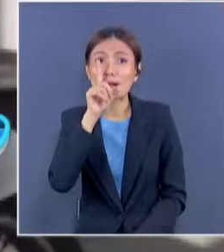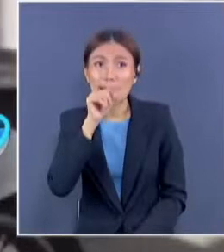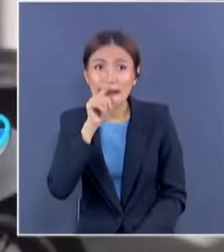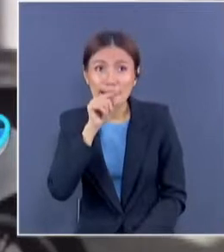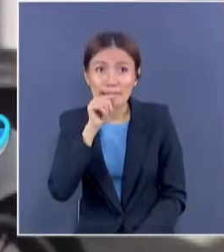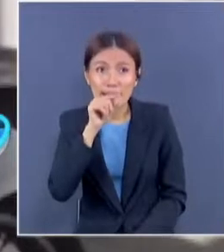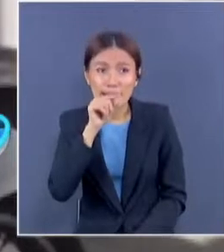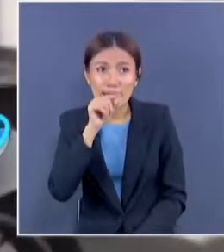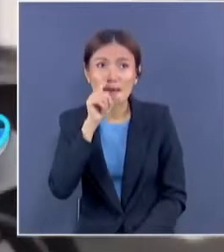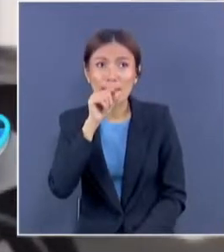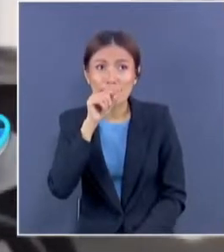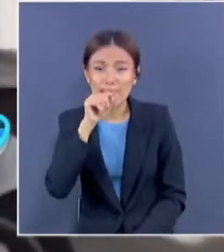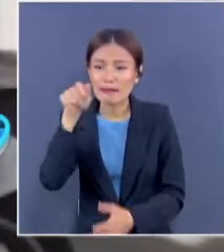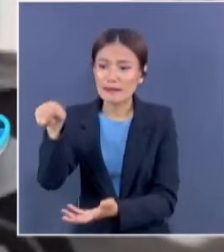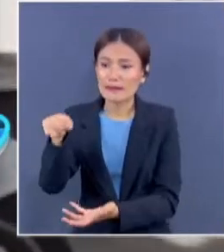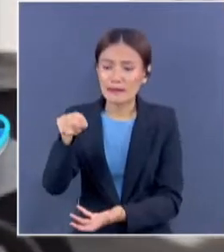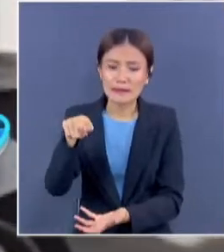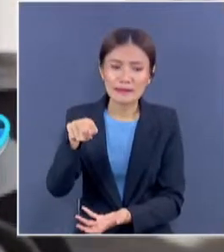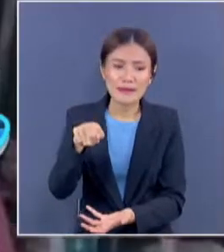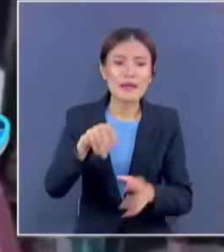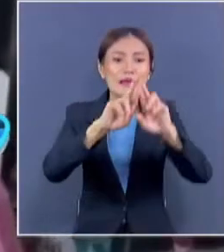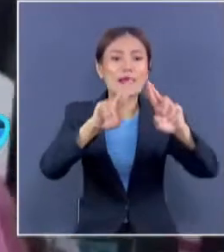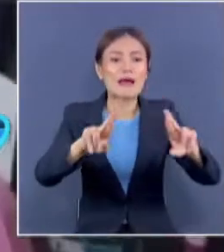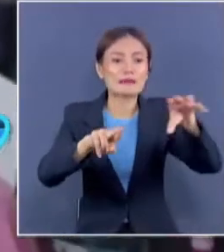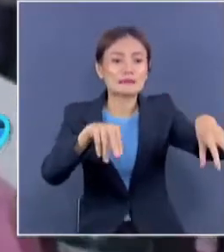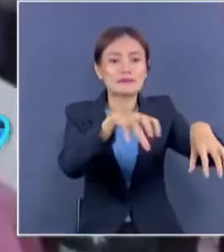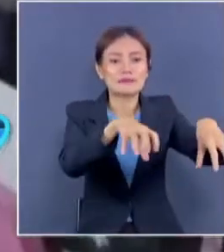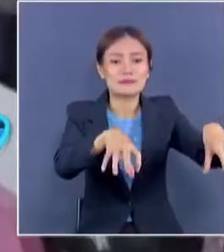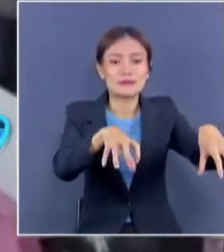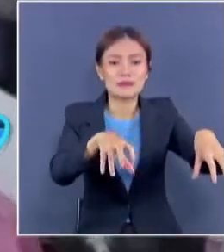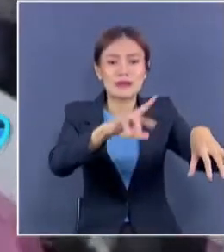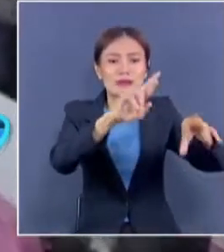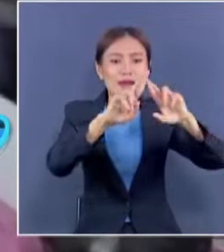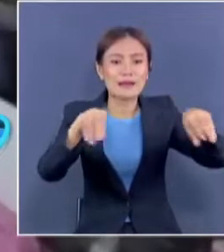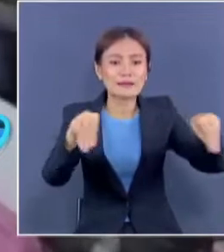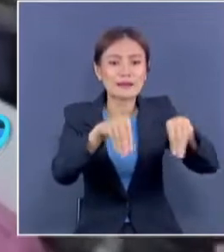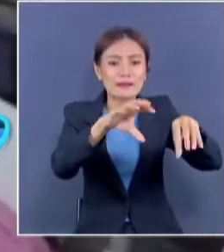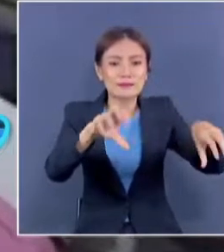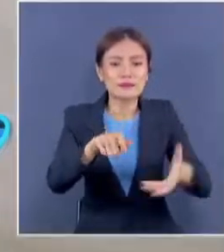ไปฝากไว้ที่ร้านค้าใกล้เคียงตรงนี้ครับบอกว่าช่วยส่งคืนให้กับเจ้าของหน่อย ดีใ